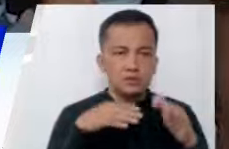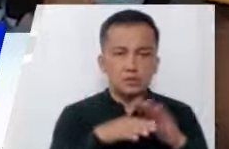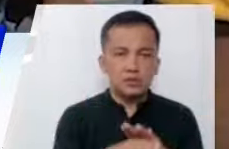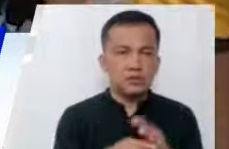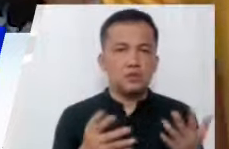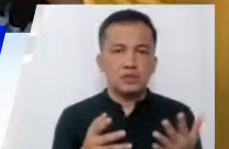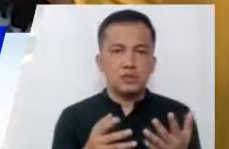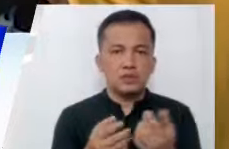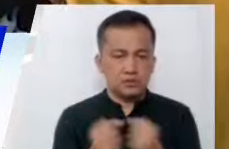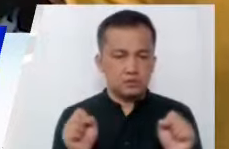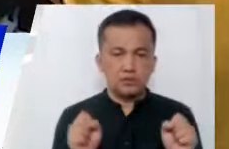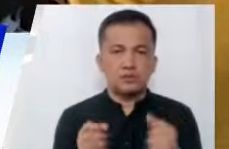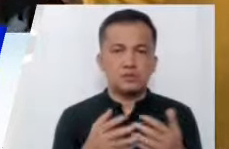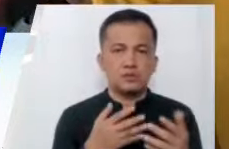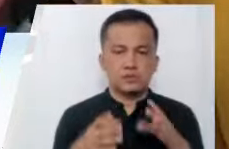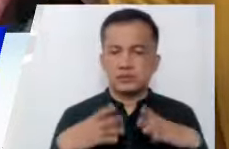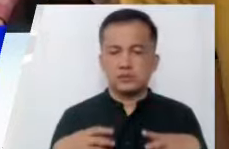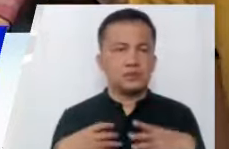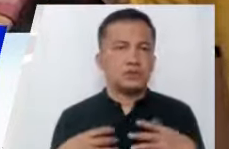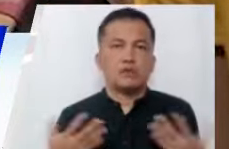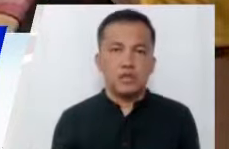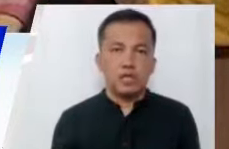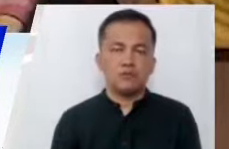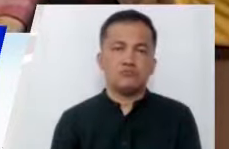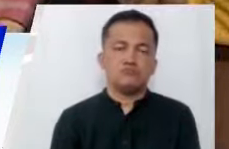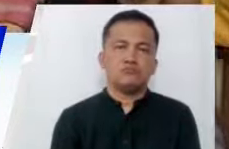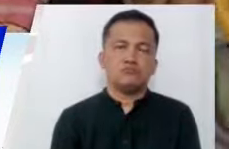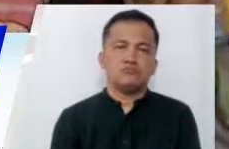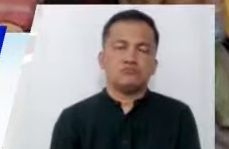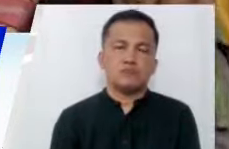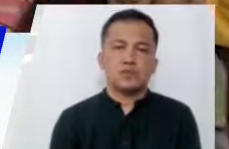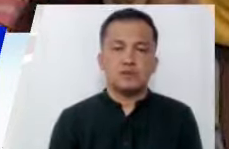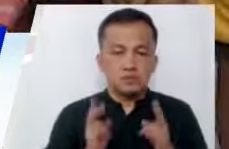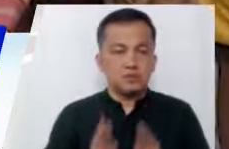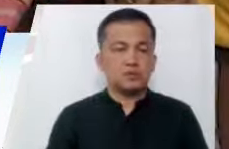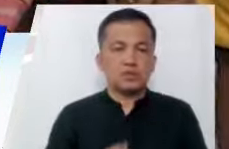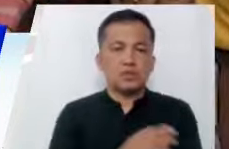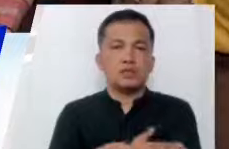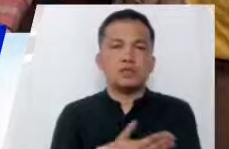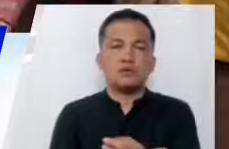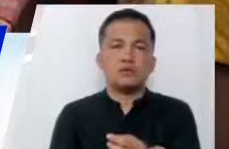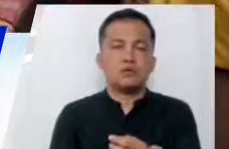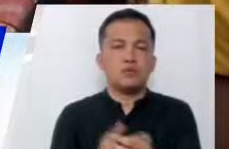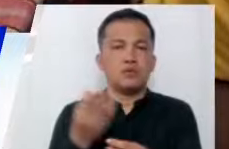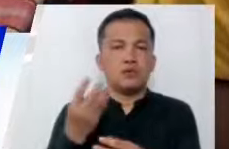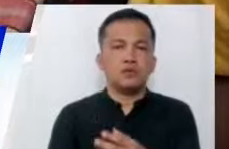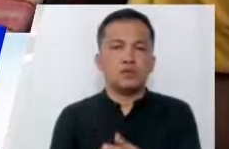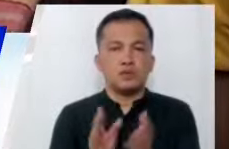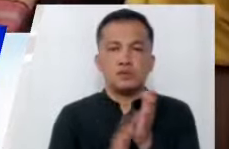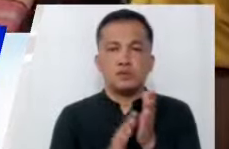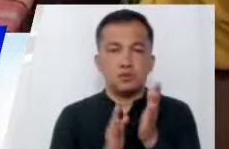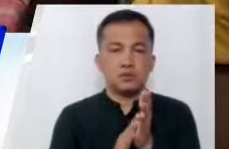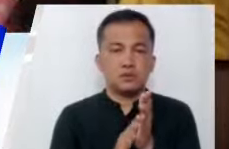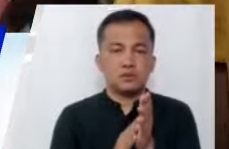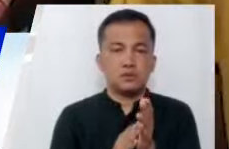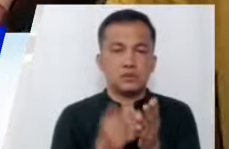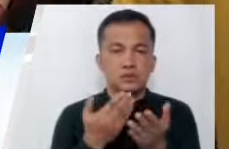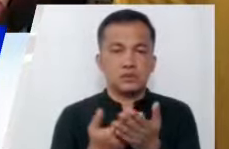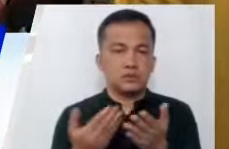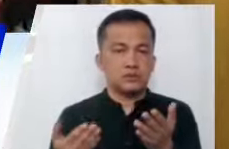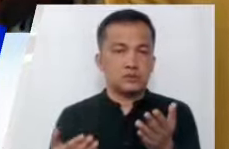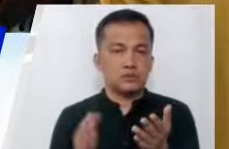naisalba, kahit nga mga damit, wala po. Mga uniform ng anak ko, wala. Mga school na panggamit nila sa school, wala